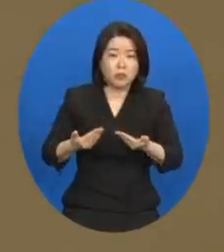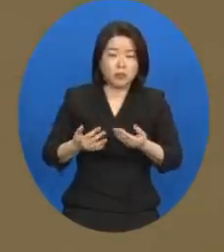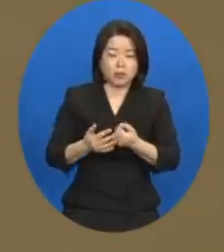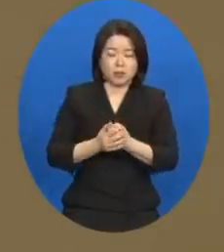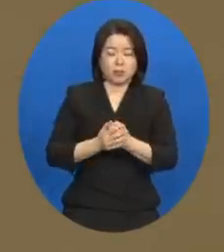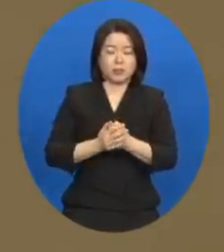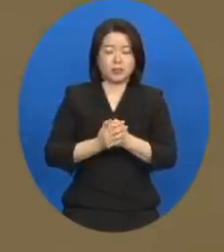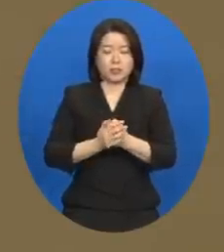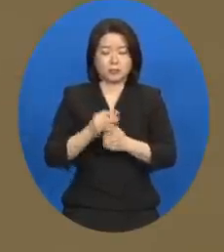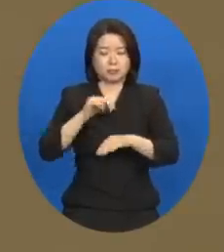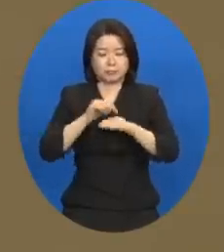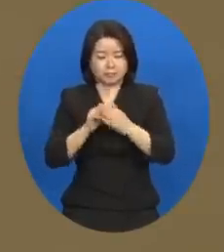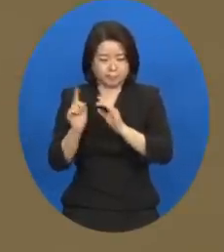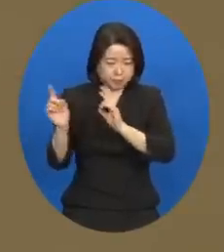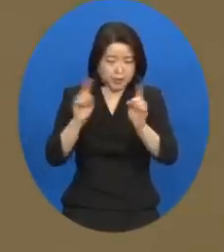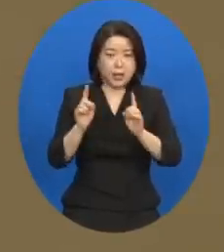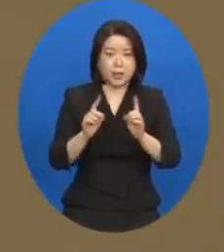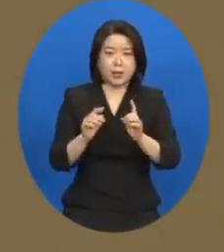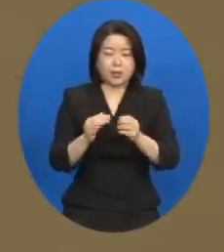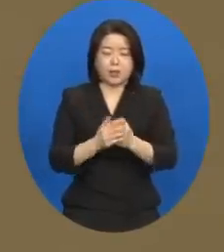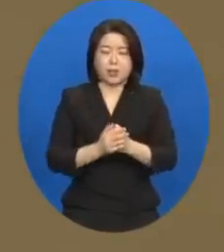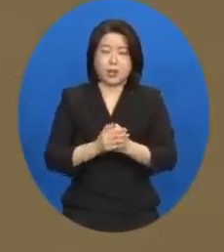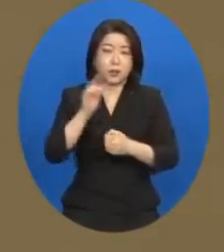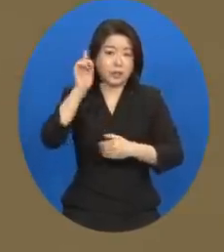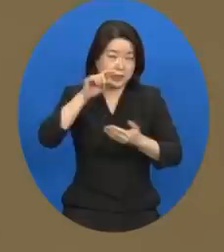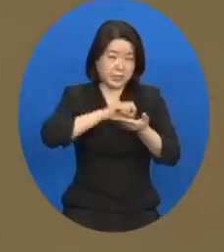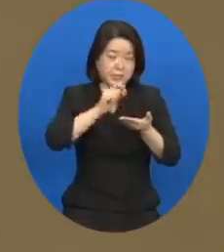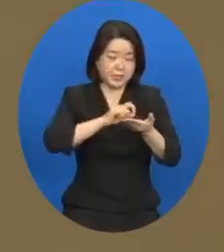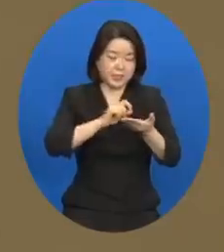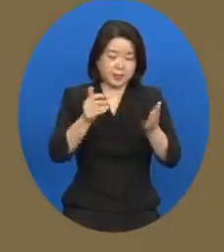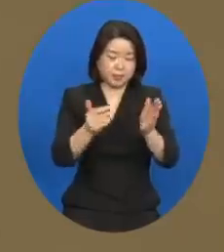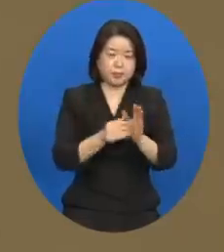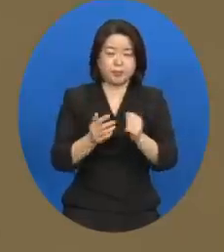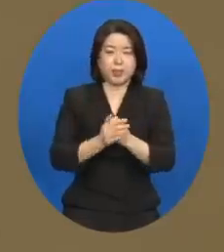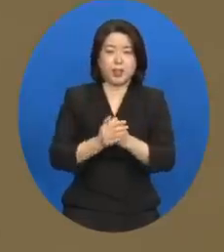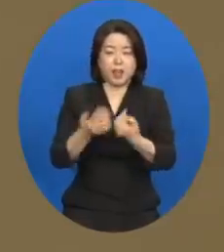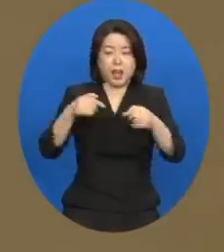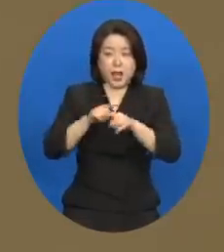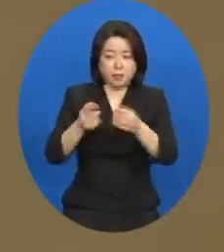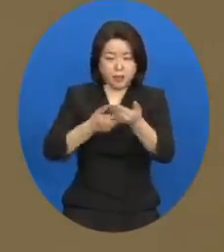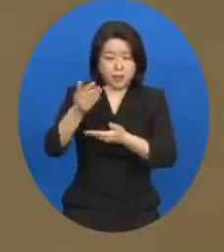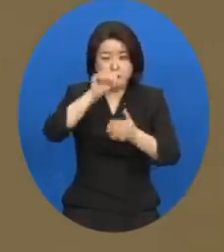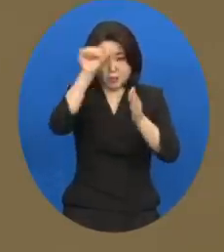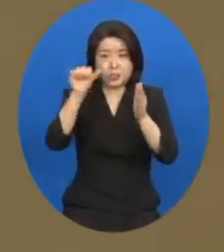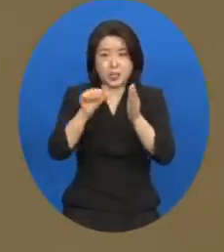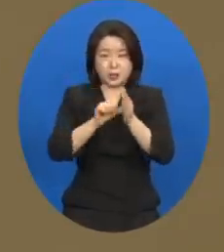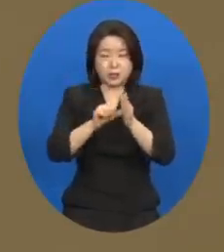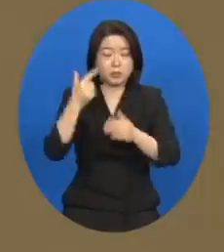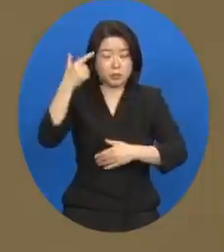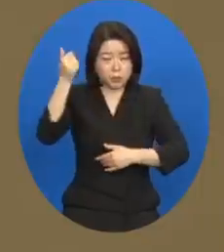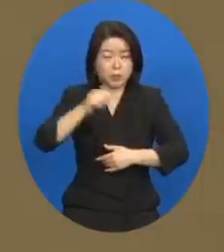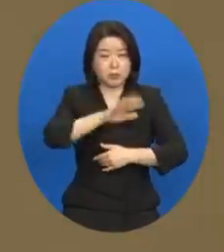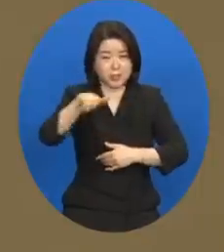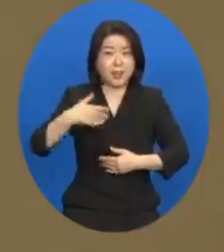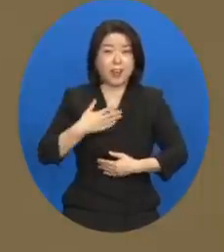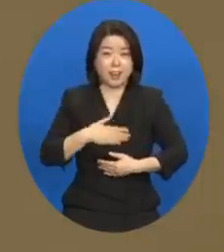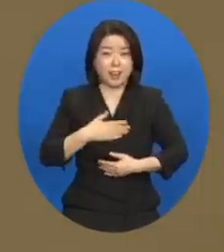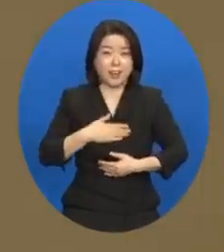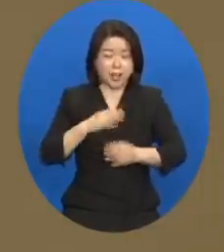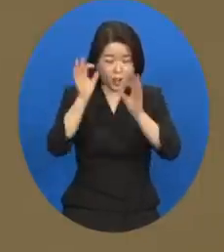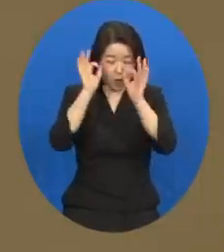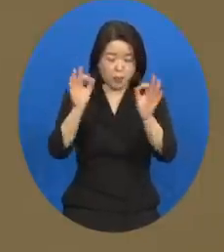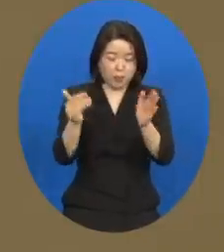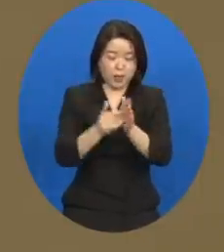그래서 그날 일기를 썼어요. 우리 함께 일기를 나누시는 장로님들, 목사님들은 아마 그 일기를